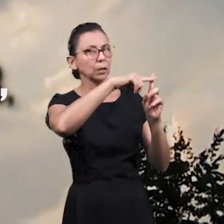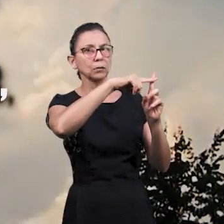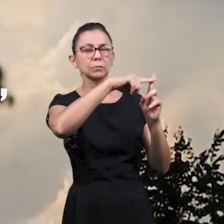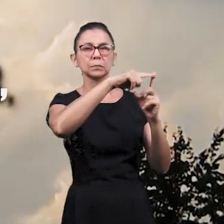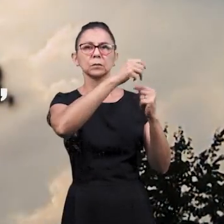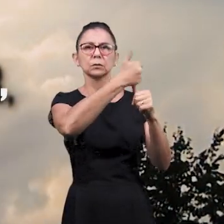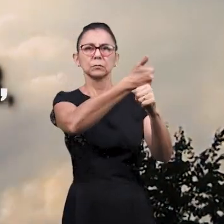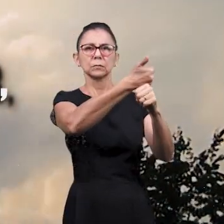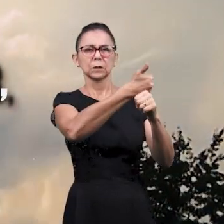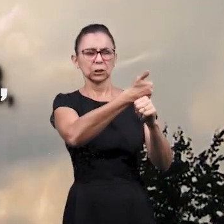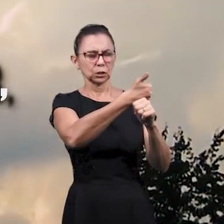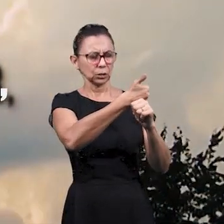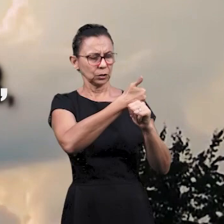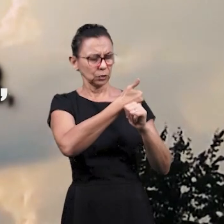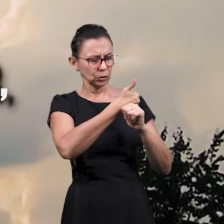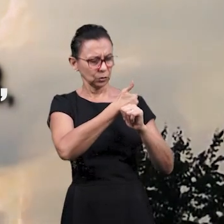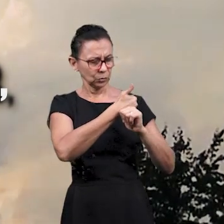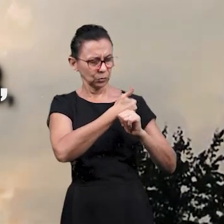Благодарность за Твою жертву